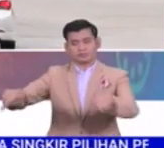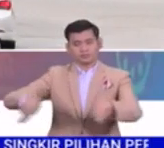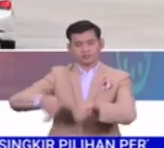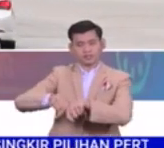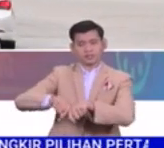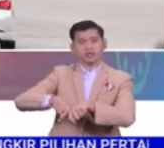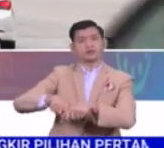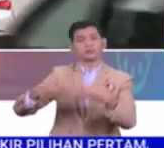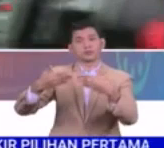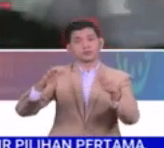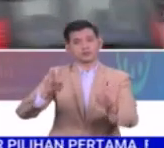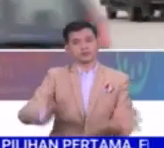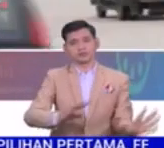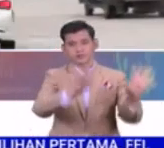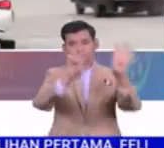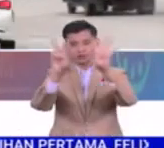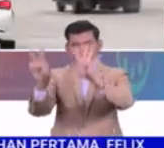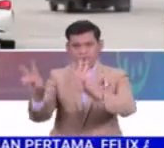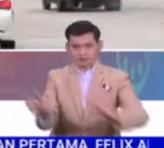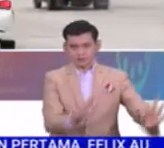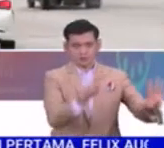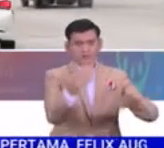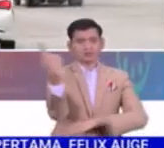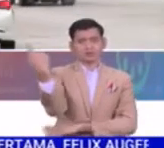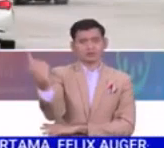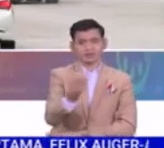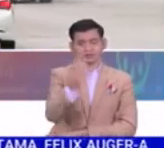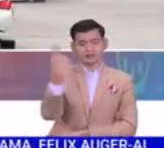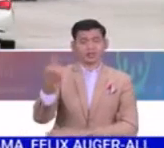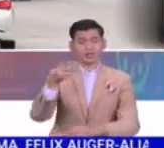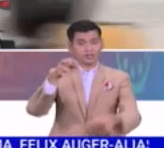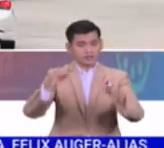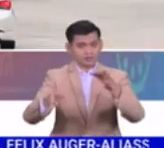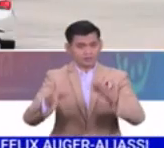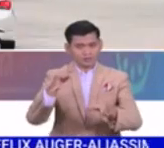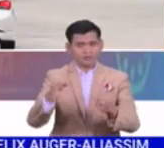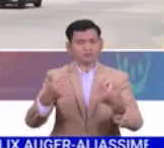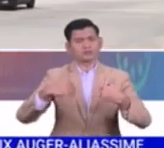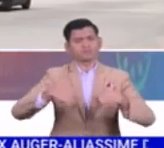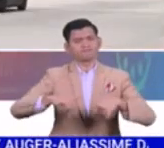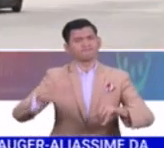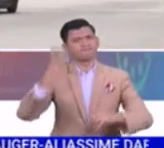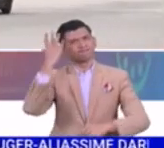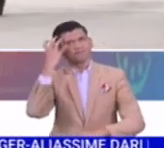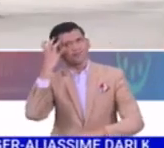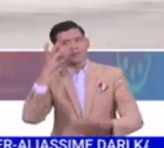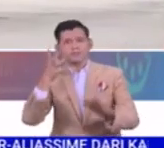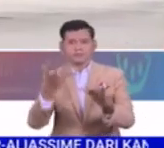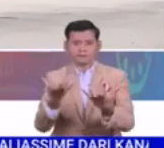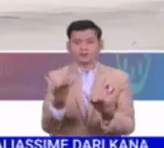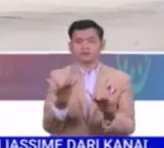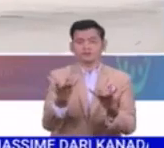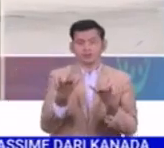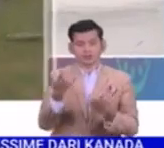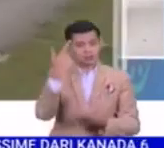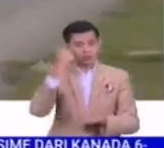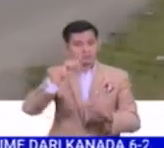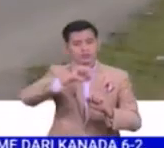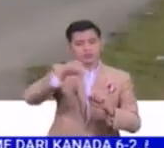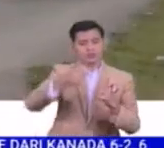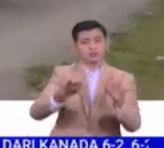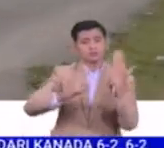hari. Untuk ingatan anda juga, jika anda masih berkira-kira untuk memulakan perjalanan,